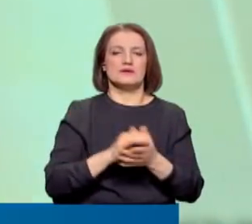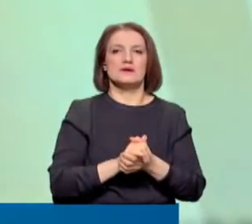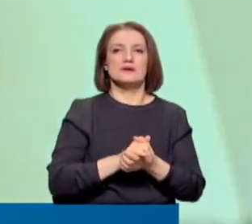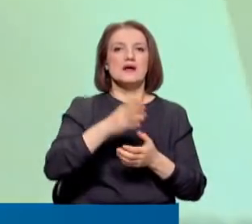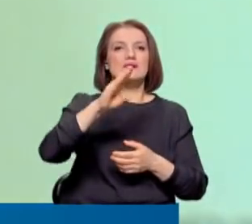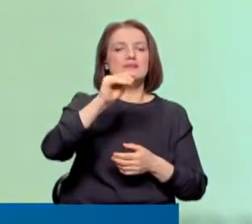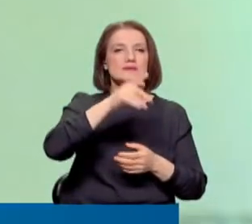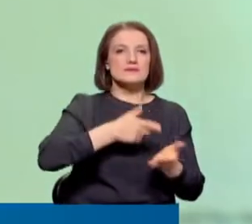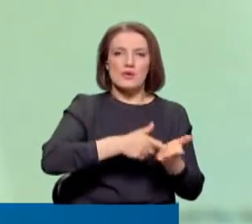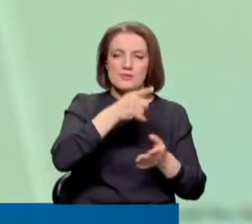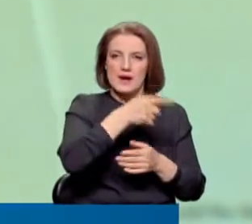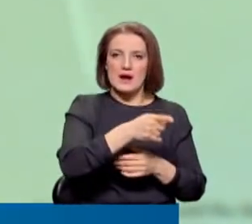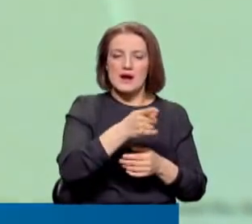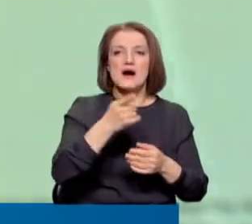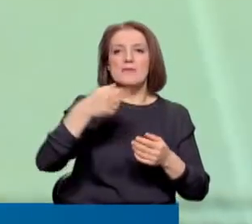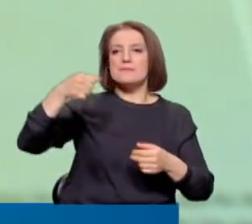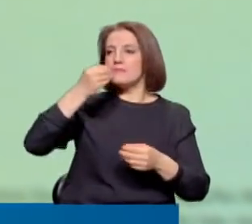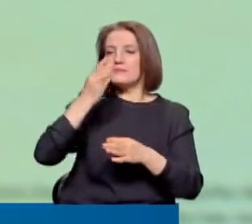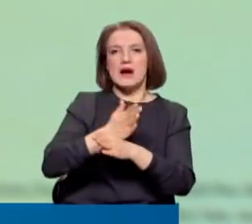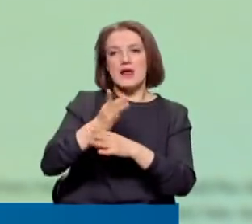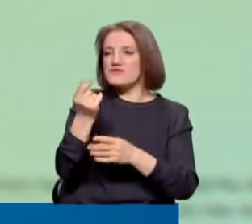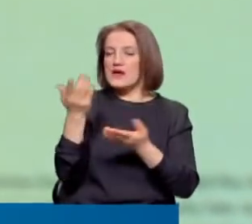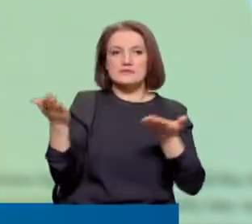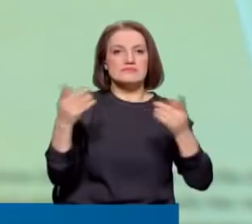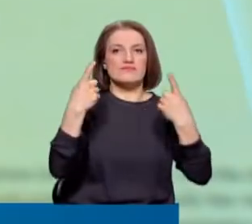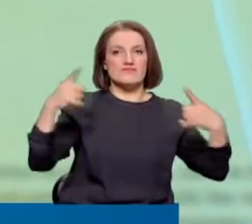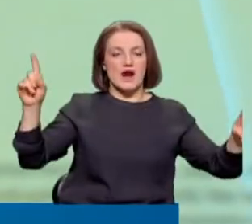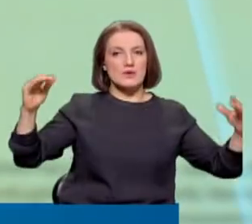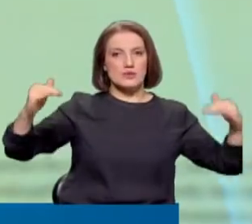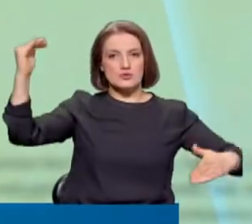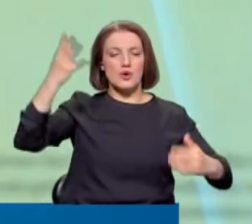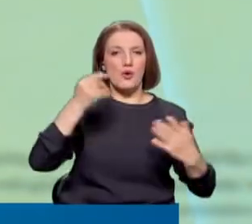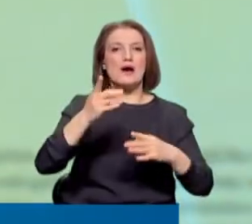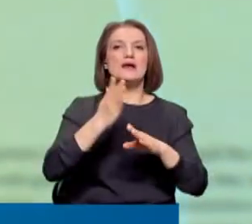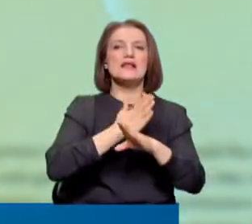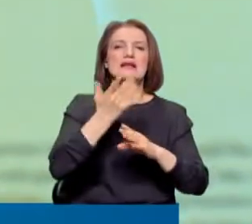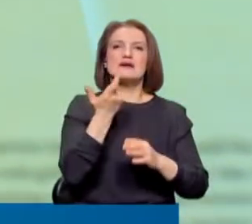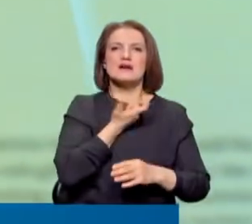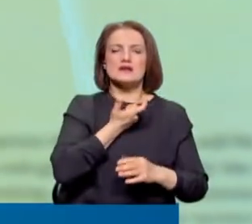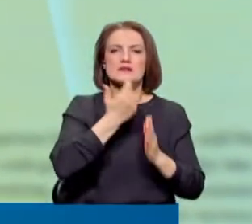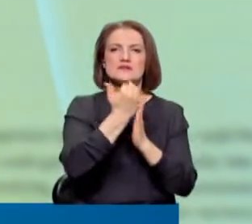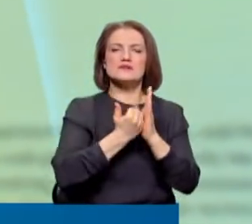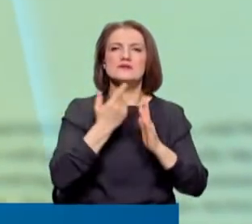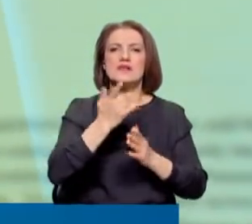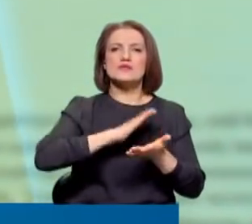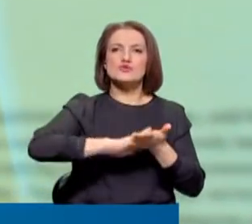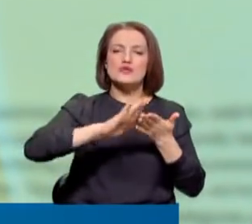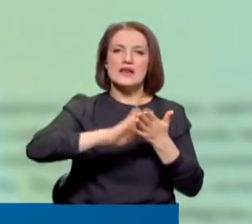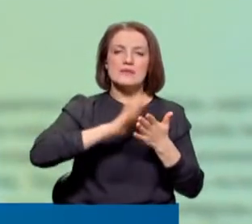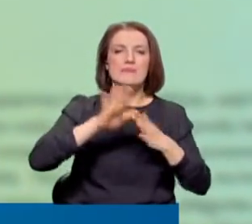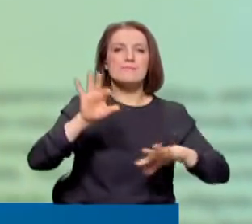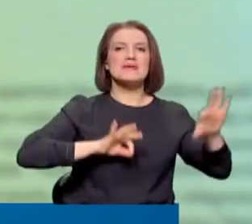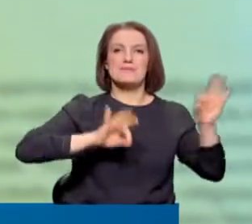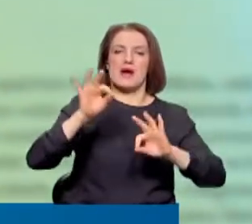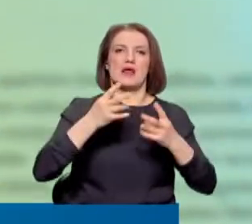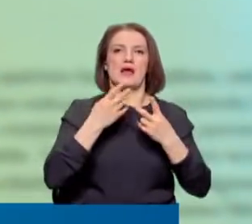tarlayla Market arasındaki fiyat uçurumun bitirilmesi beklenen hal yasasının neden geciktiğini düzenlemenin